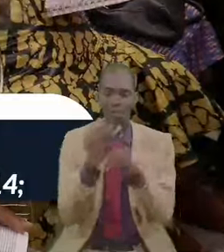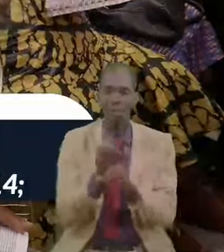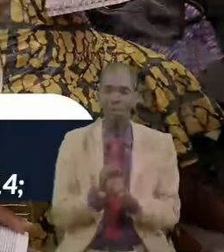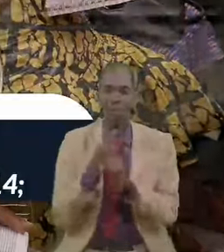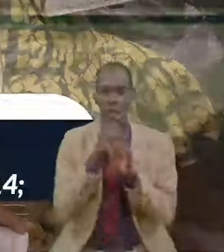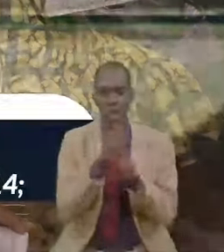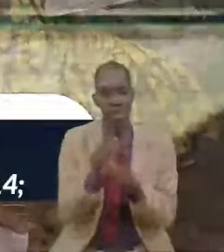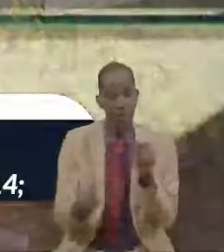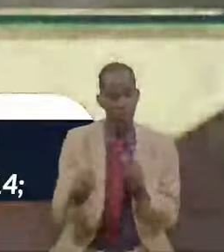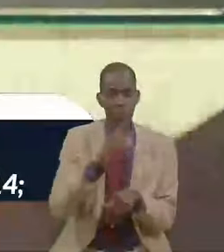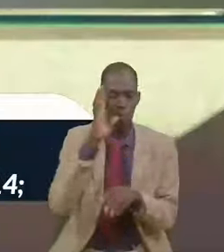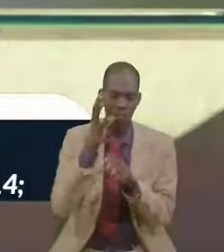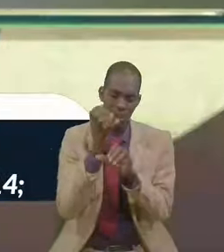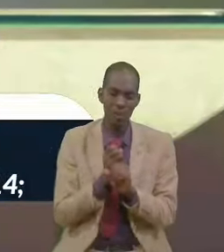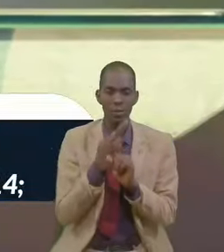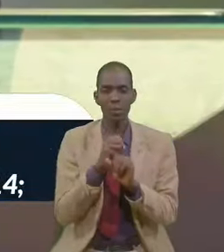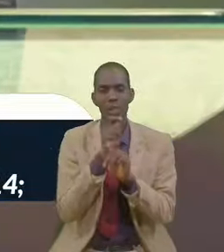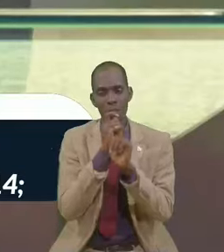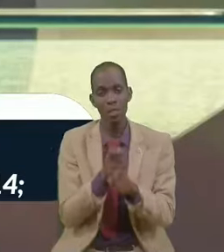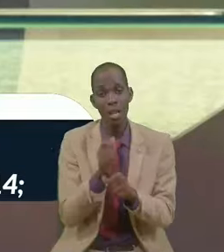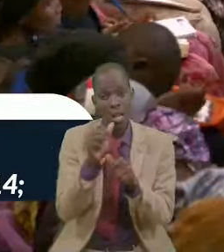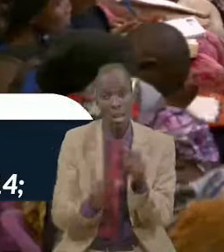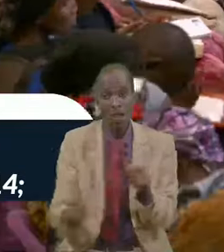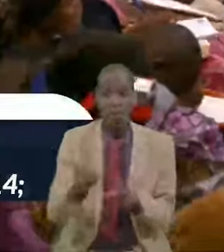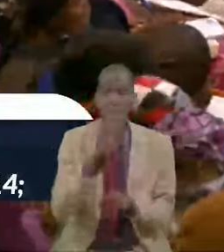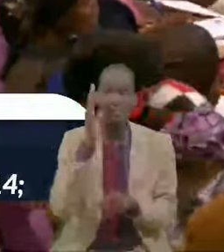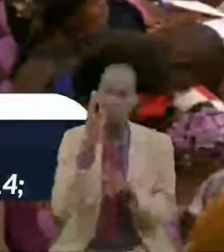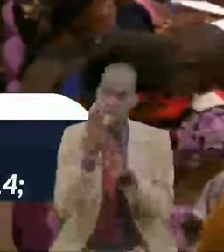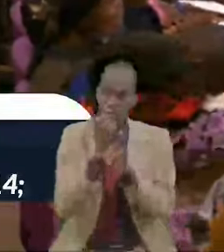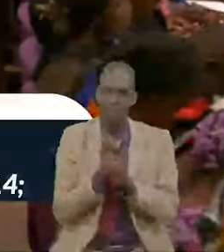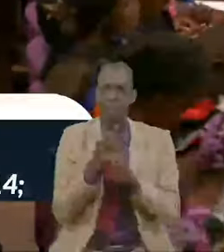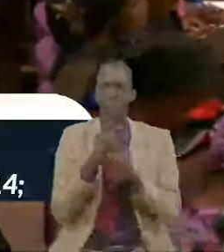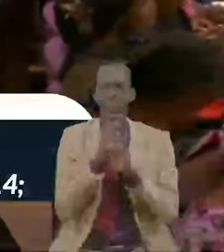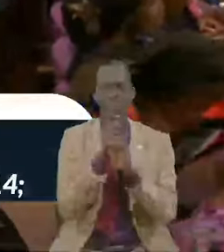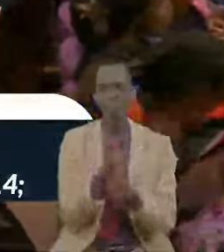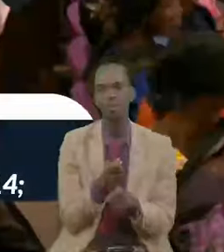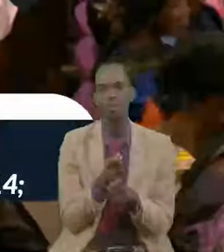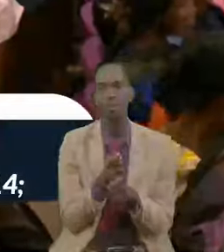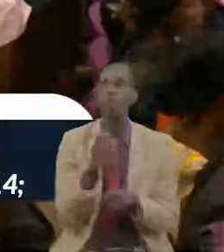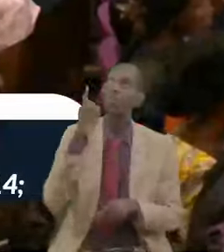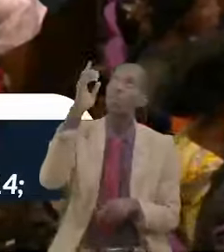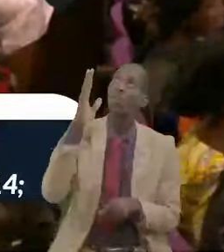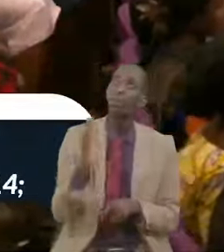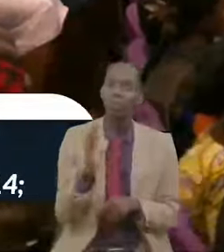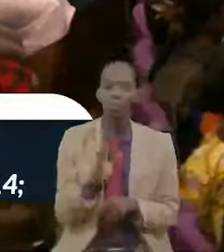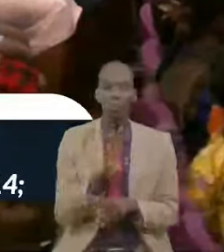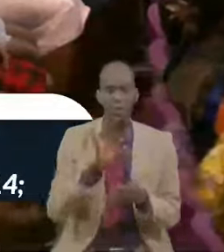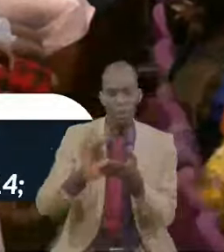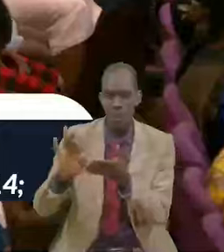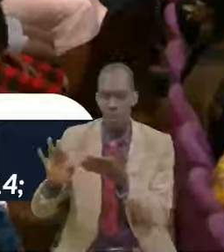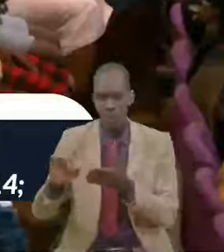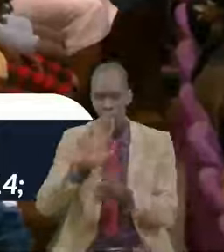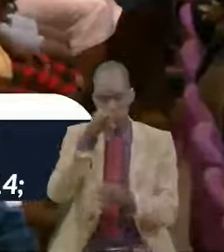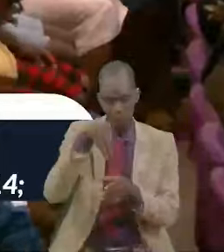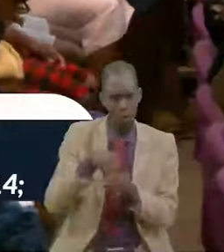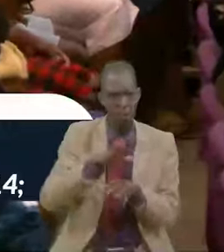de Dieu que chacun aura. Chacun recevra son don. Dieu vous compte au-dedans. Il ne